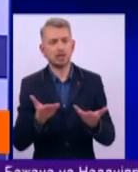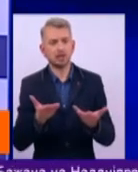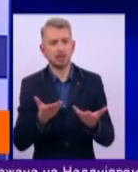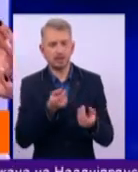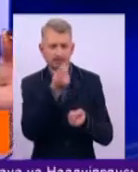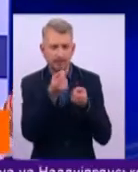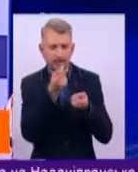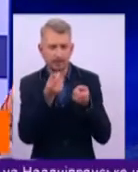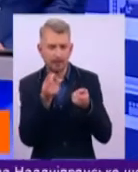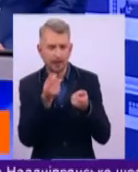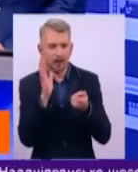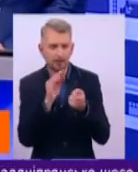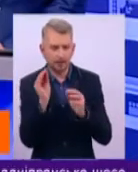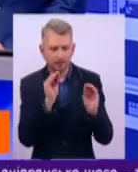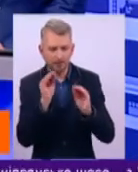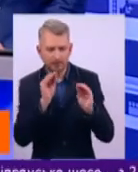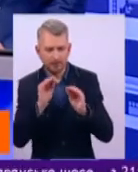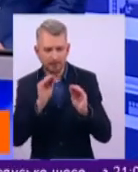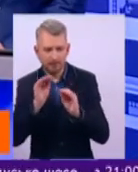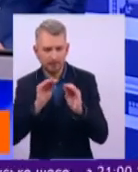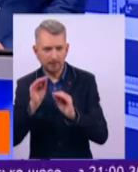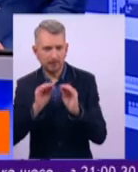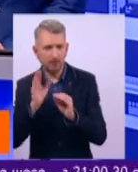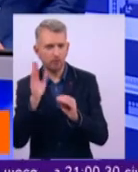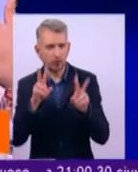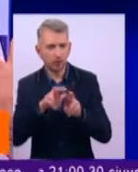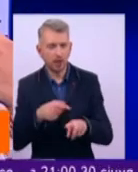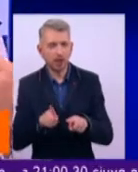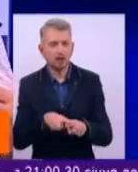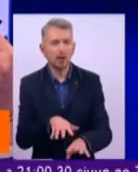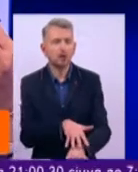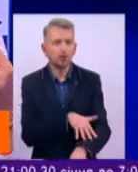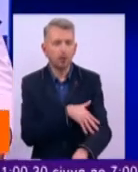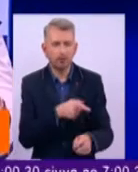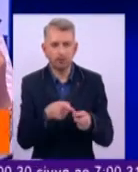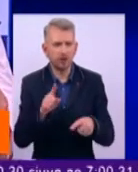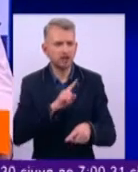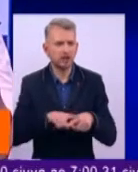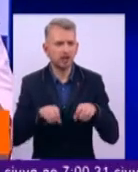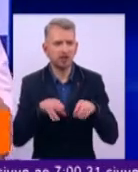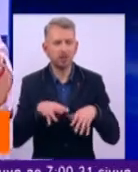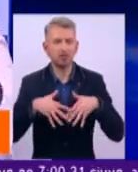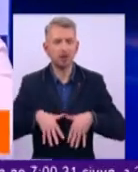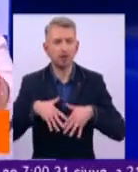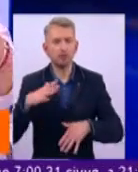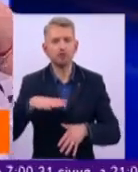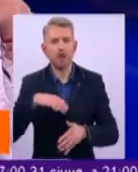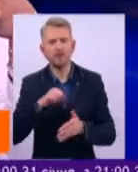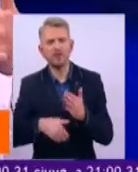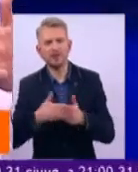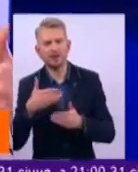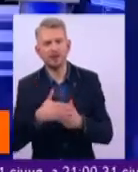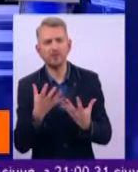бісеринки, знаєте, з них цих будуть потім мотузочки, а вже потім буде розглядатися. Це тривалий процес. Швидких рішень по Криму чекати від санкцій чи